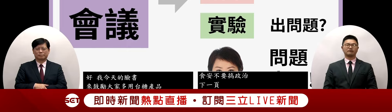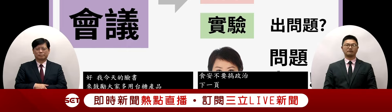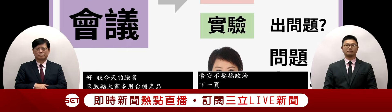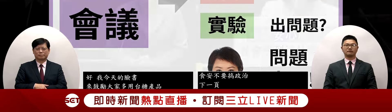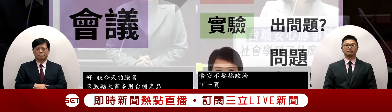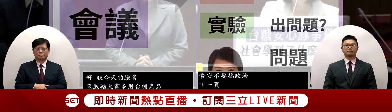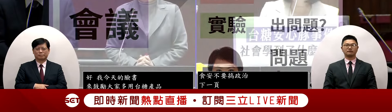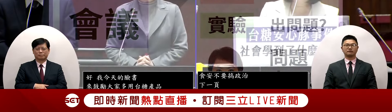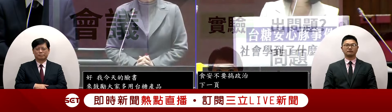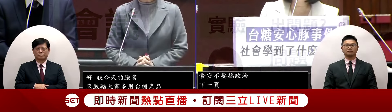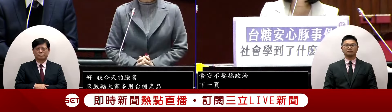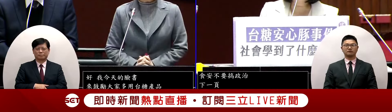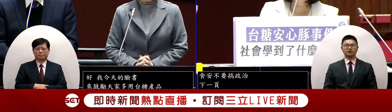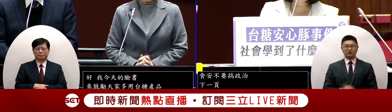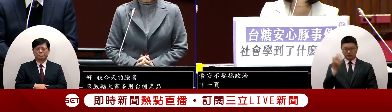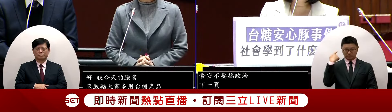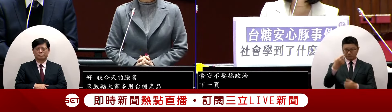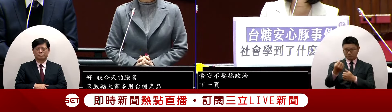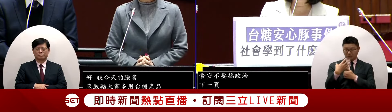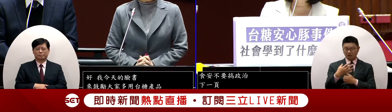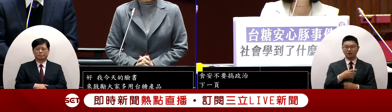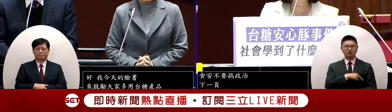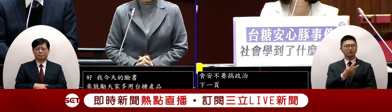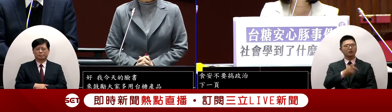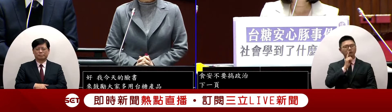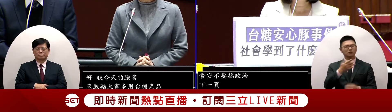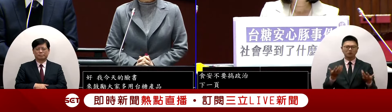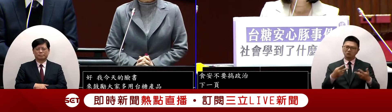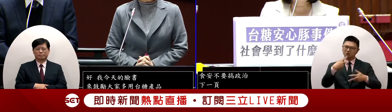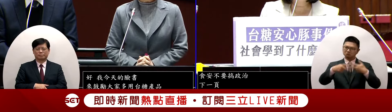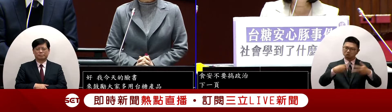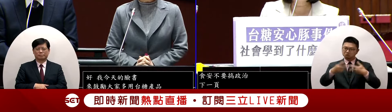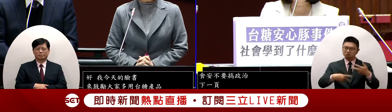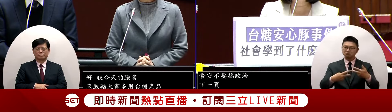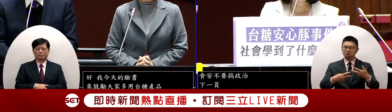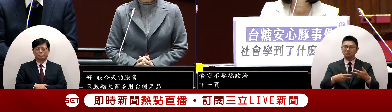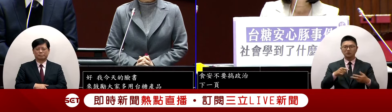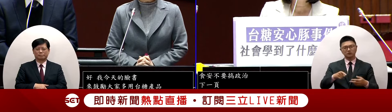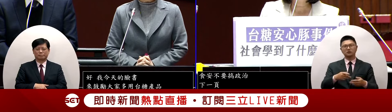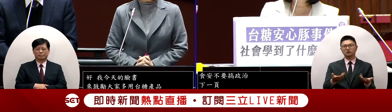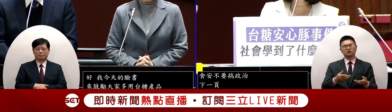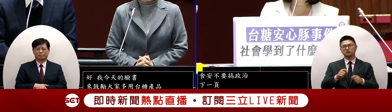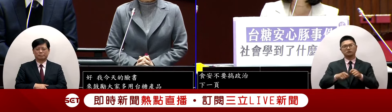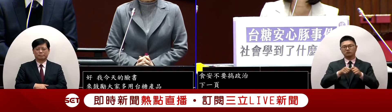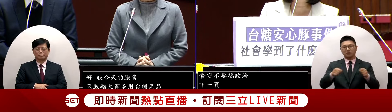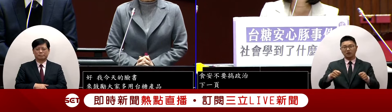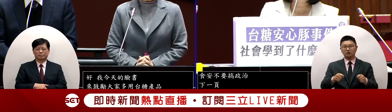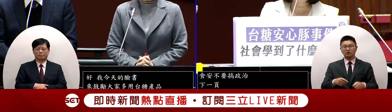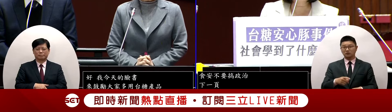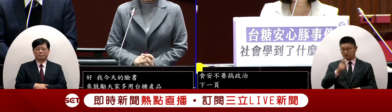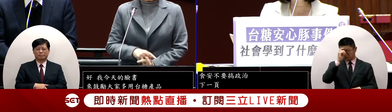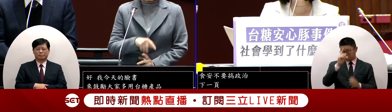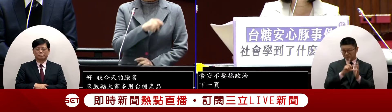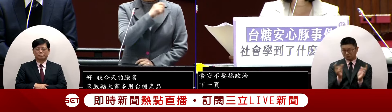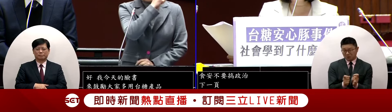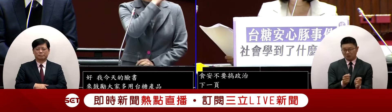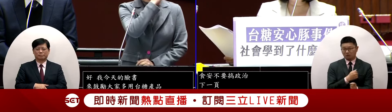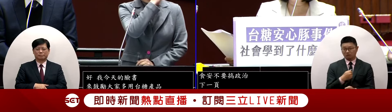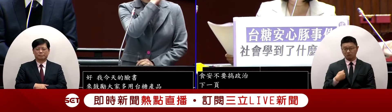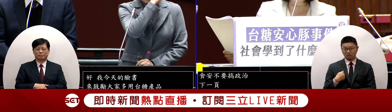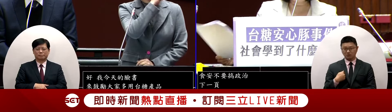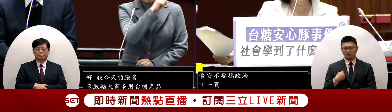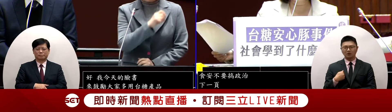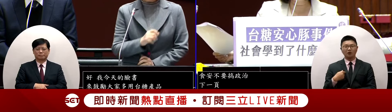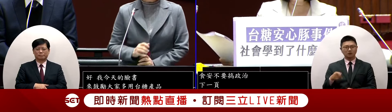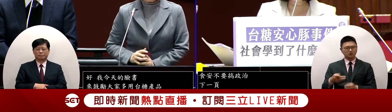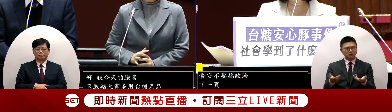那您那天告诉我周二说大概2周要结案，可不可能更快？好像事实厘清